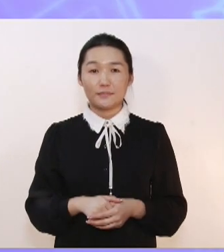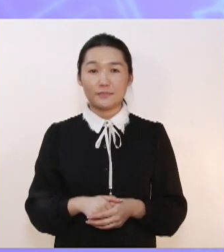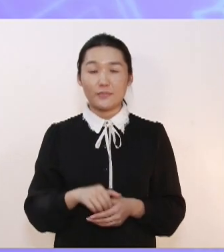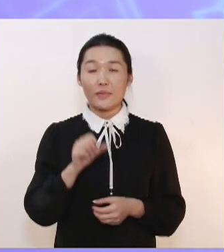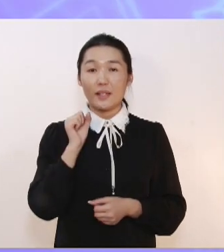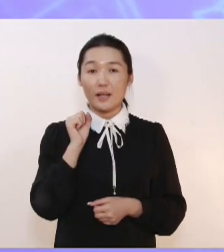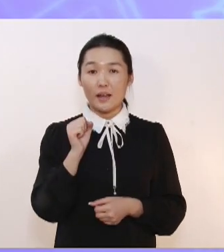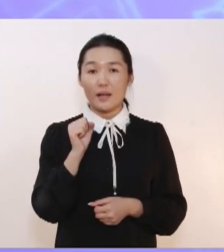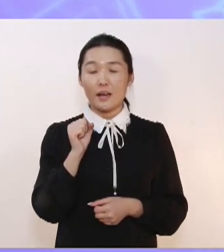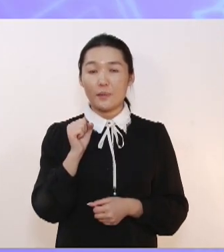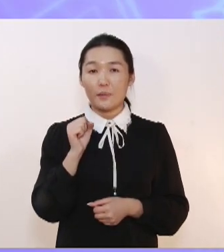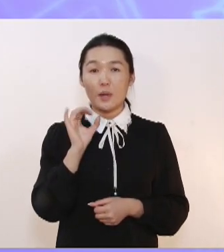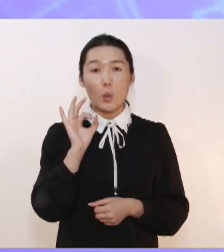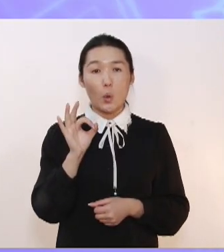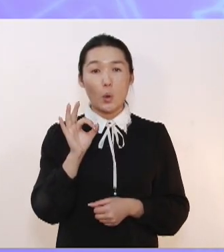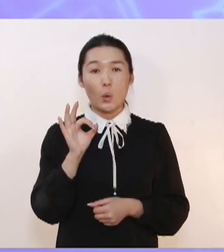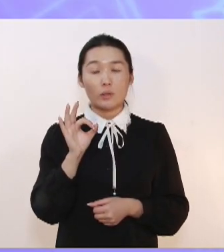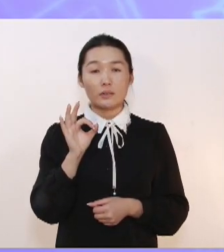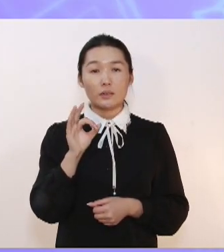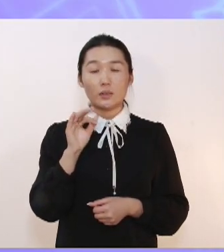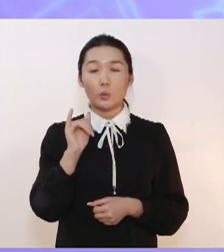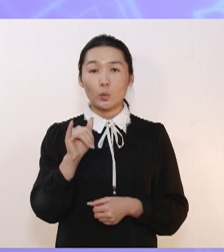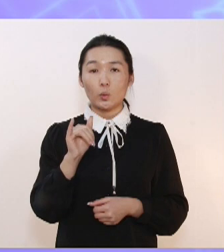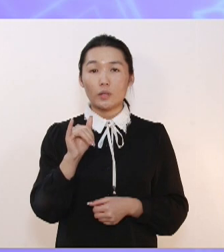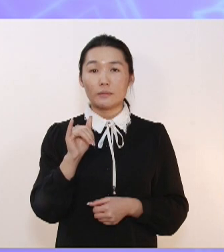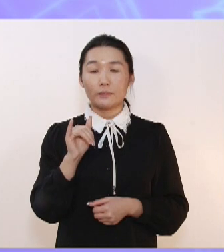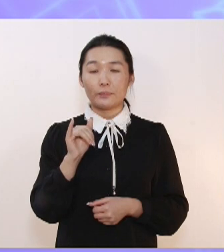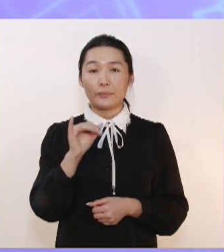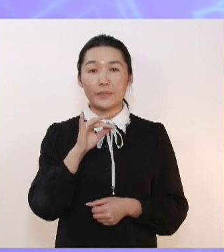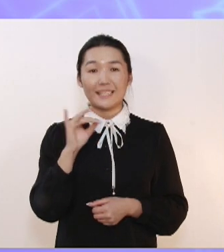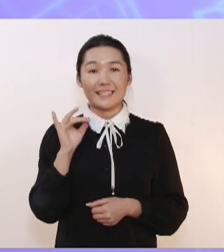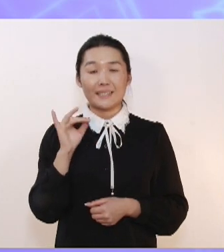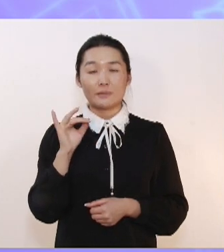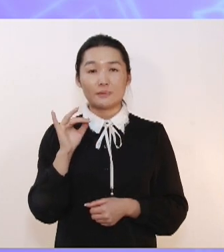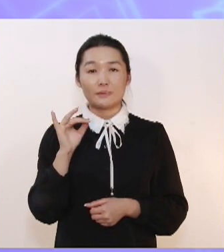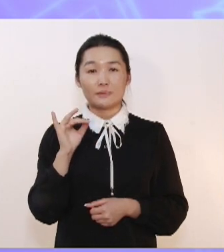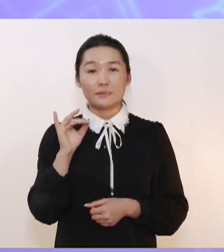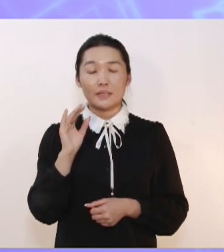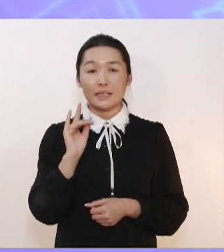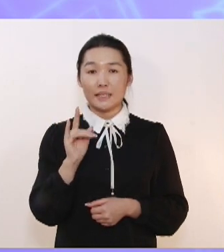А, О, У, И,